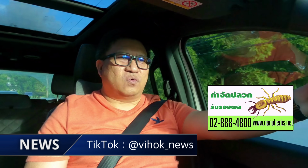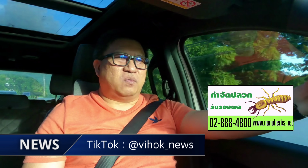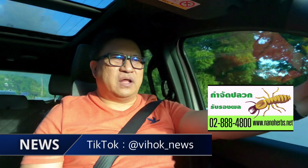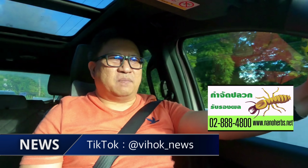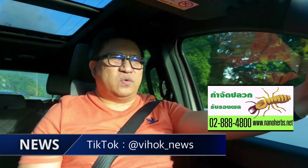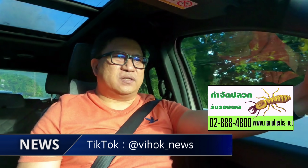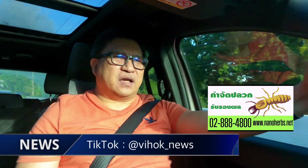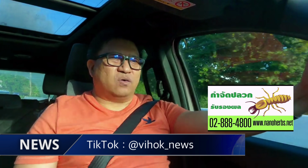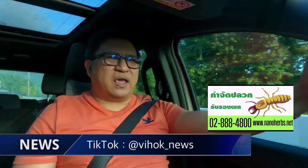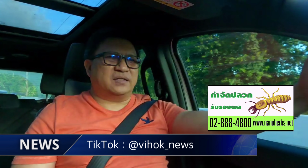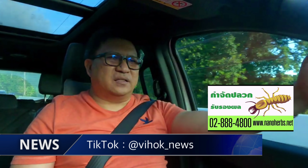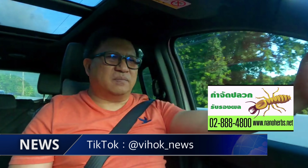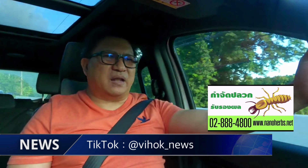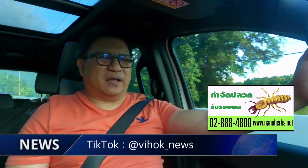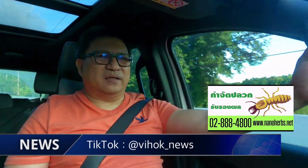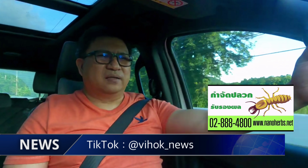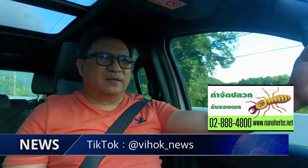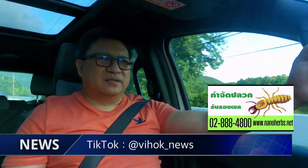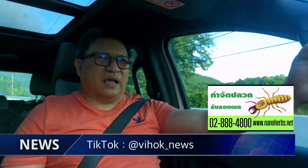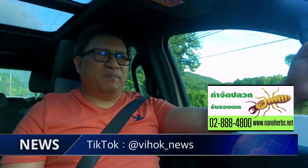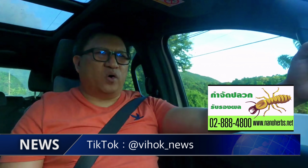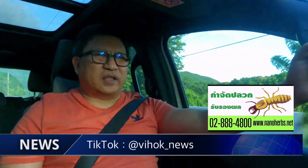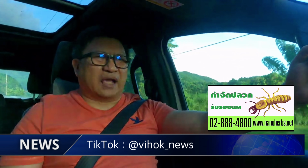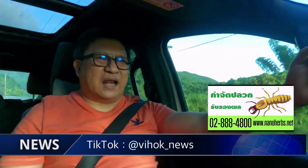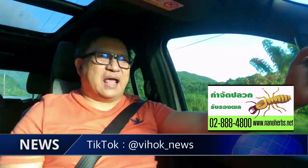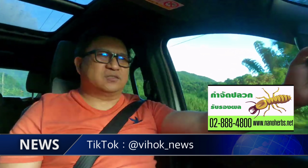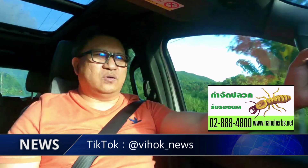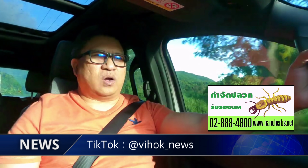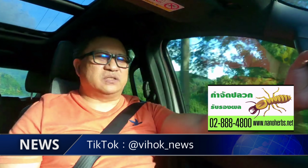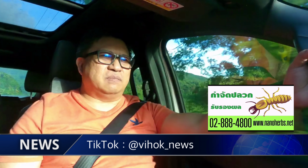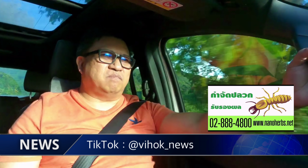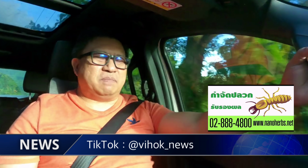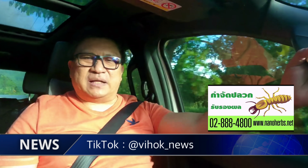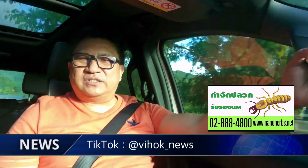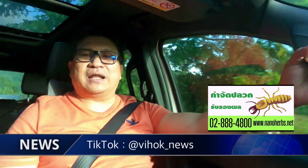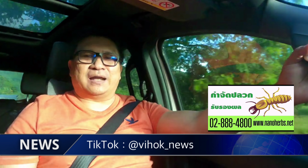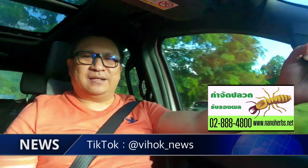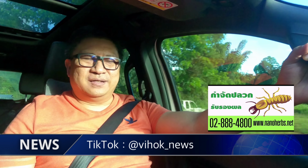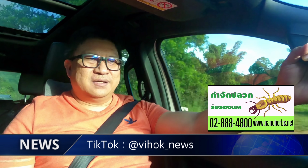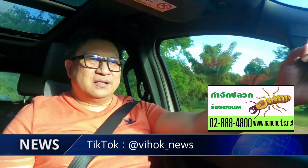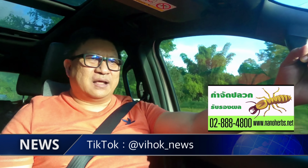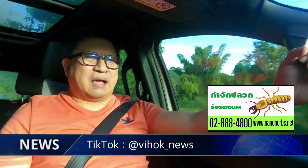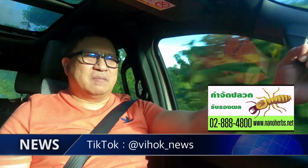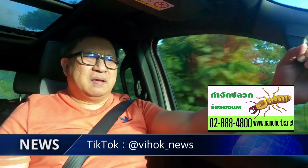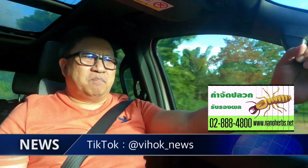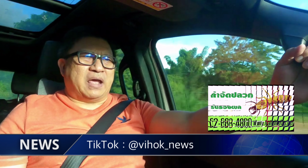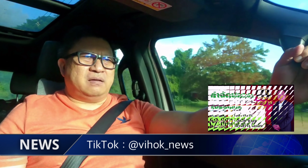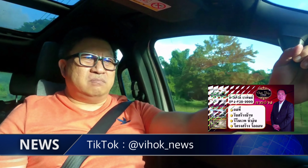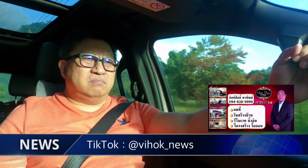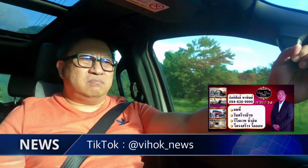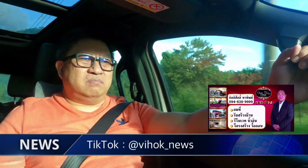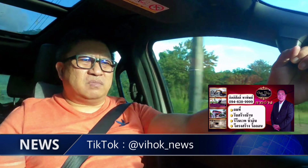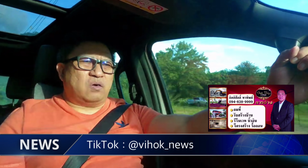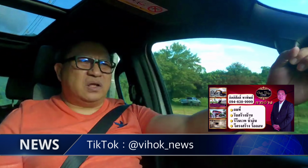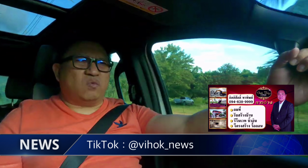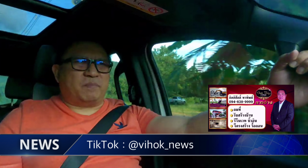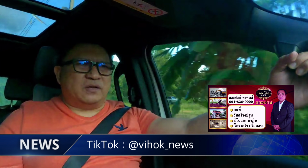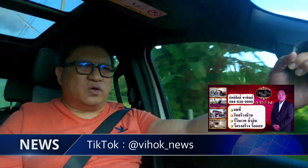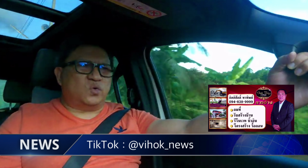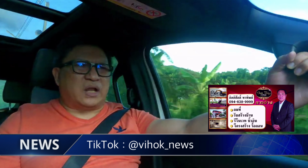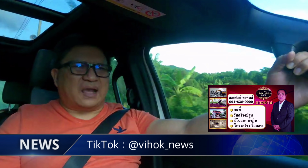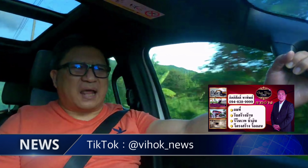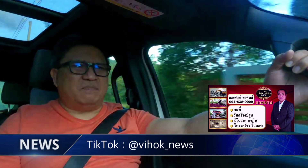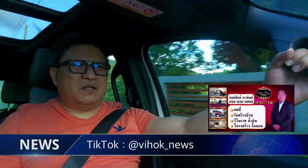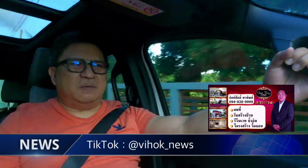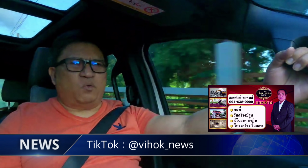บาลว่าพลเอกประวิตรจะเข้าแย่งชิงตำแหน่งสามปอแตกกันแล้วซึ่งความจริงไม่เป็นเช่นนั้นนะครับเป็นเขาเรียกว่า